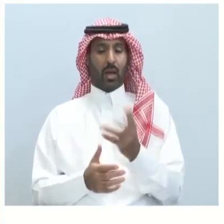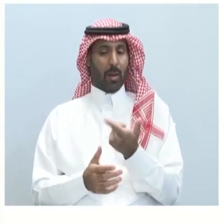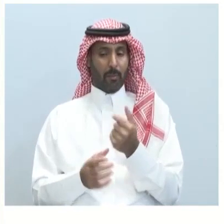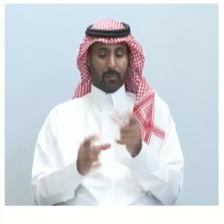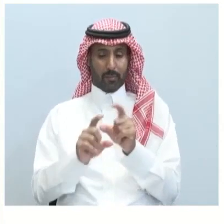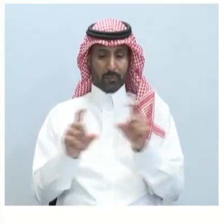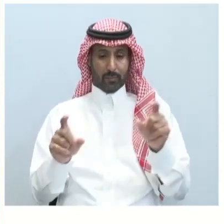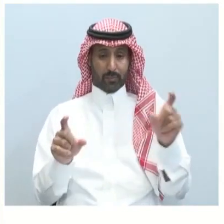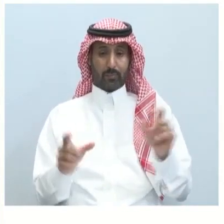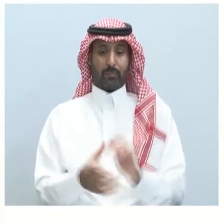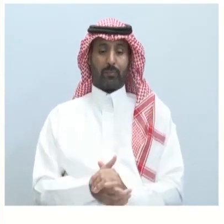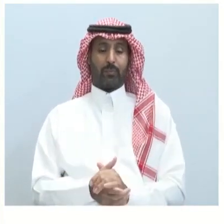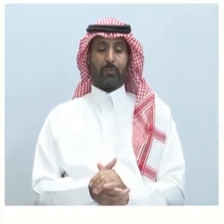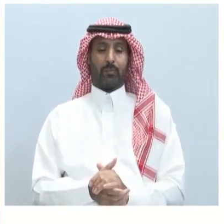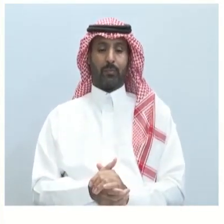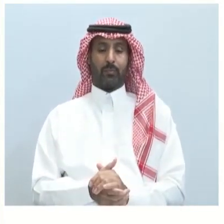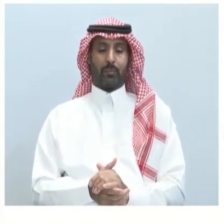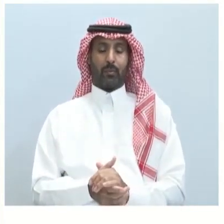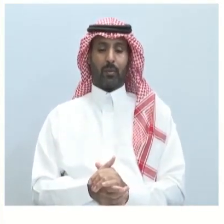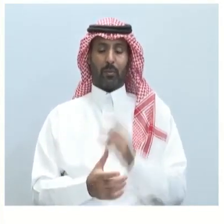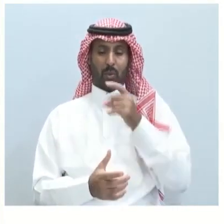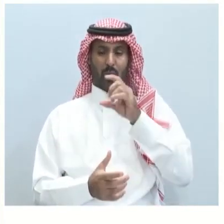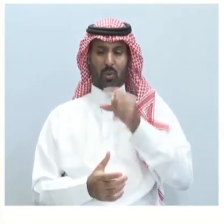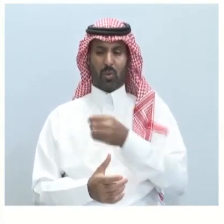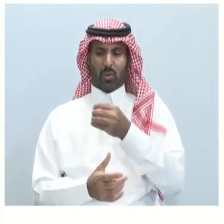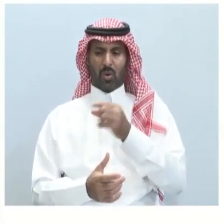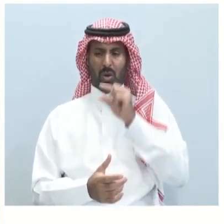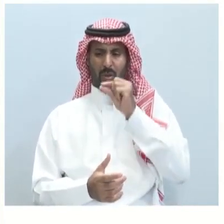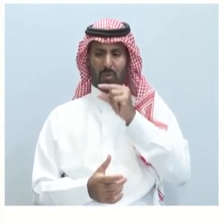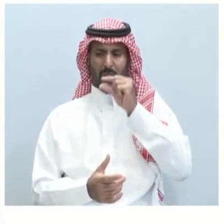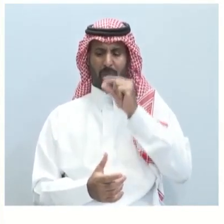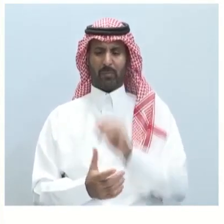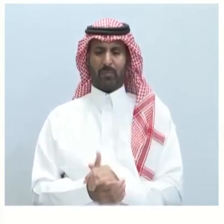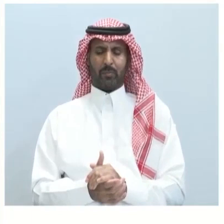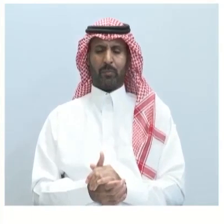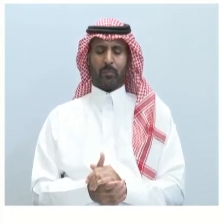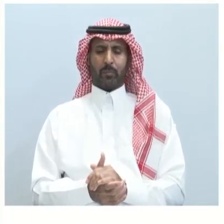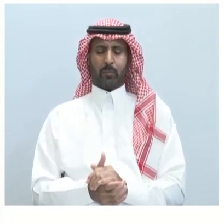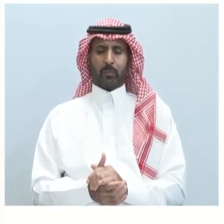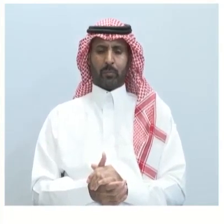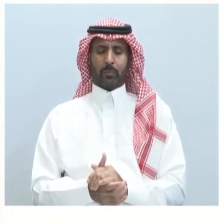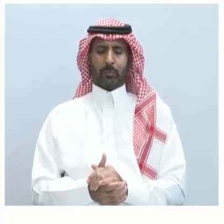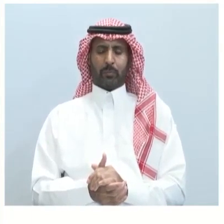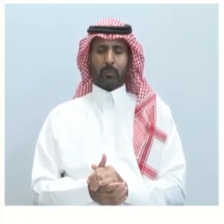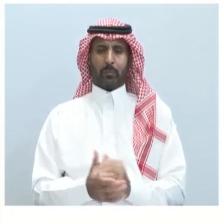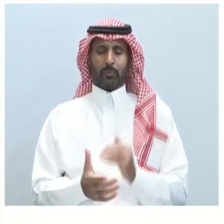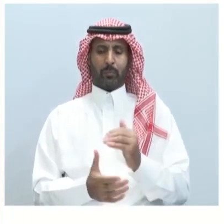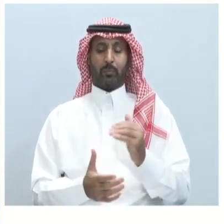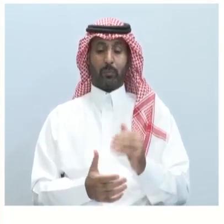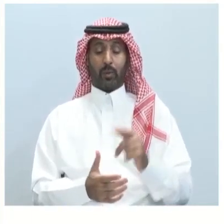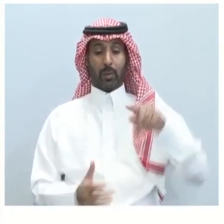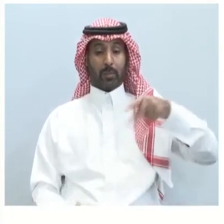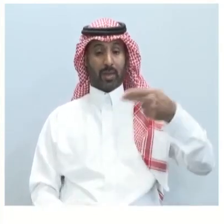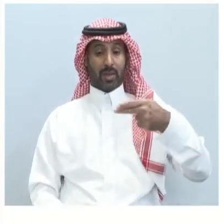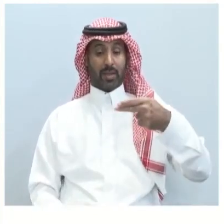القاعديه محتاجه لان المساله هنا طلب منك ايش المحلول الحمضي المحلول الحمضي تعال نشوف مين تعال نشوف القيم البي